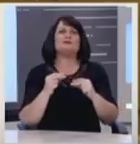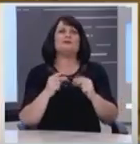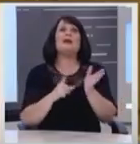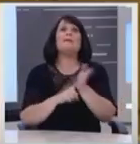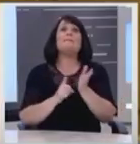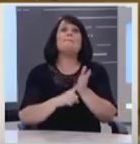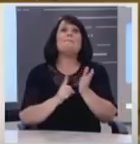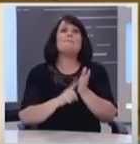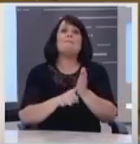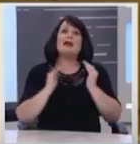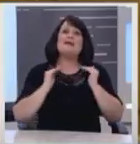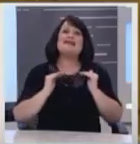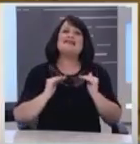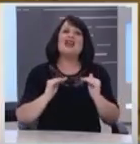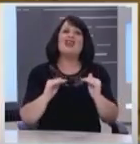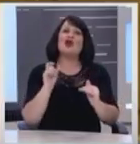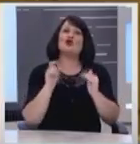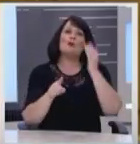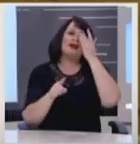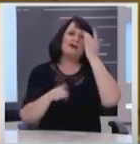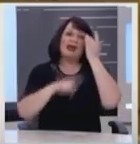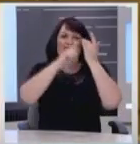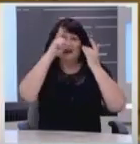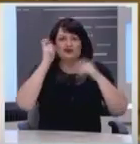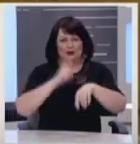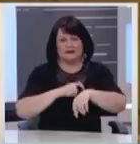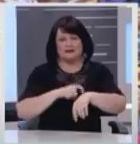πρέπει να παραμείνει σταθερό, ιδιαίτερα σε αυτές τις δύσκολες στιγμές.